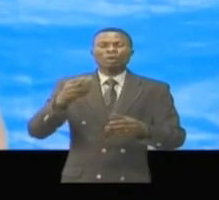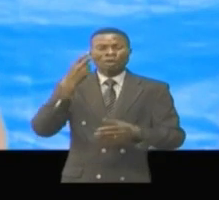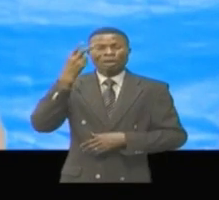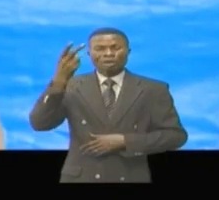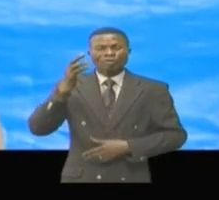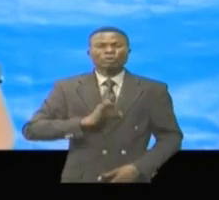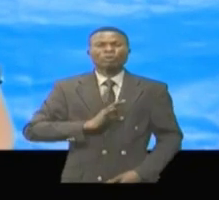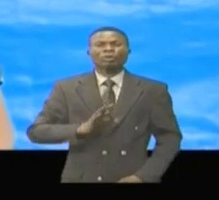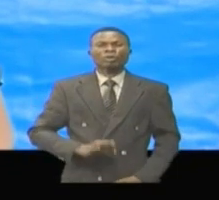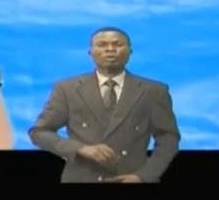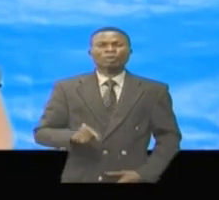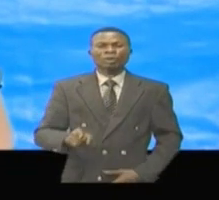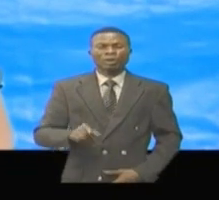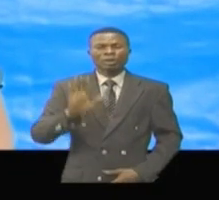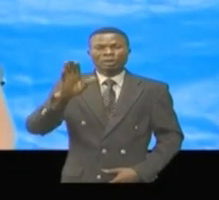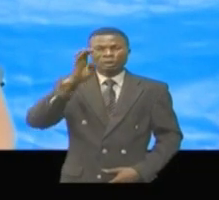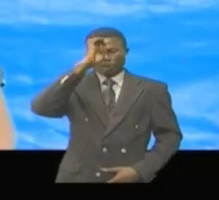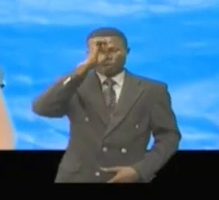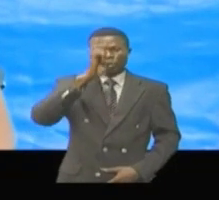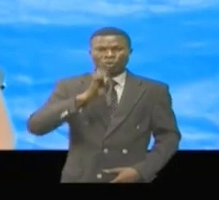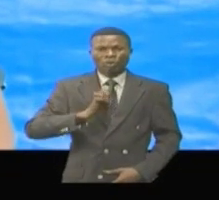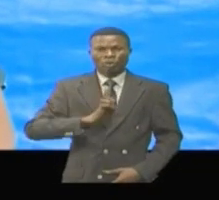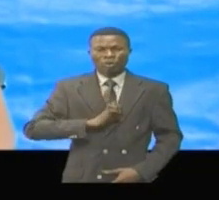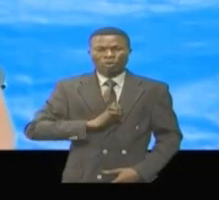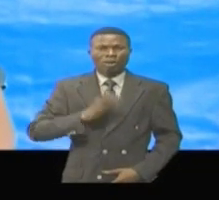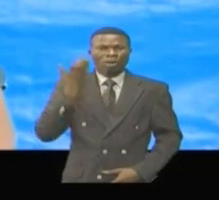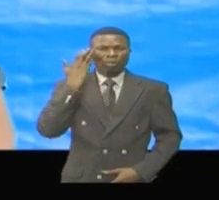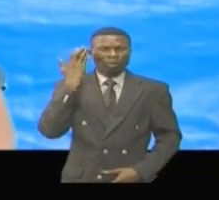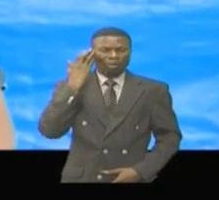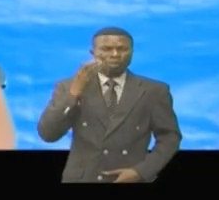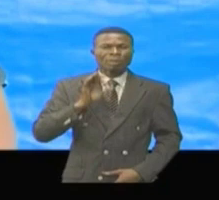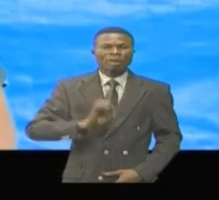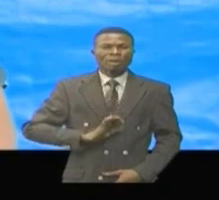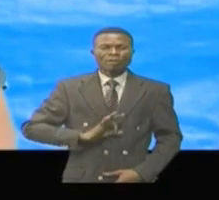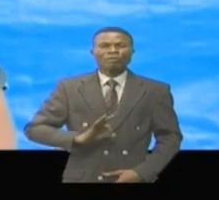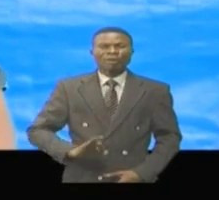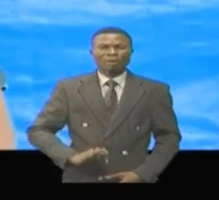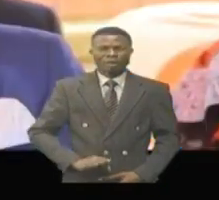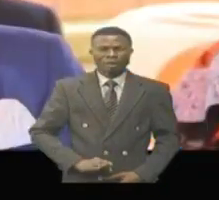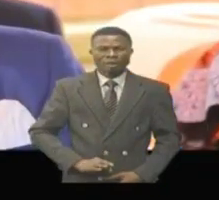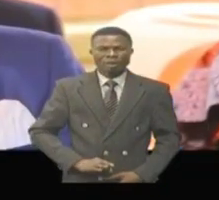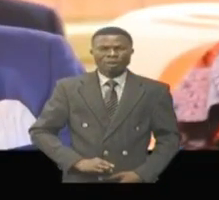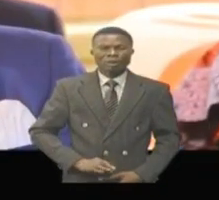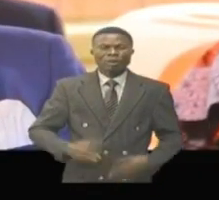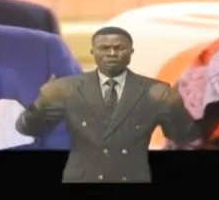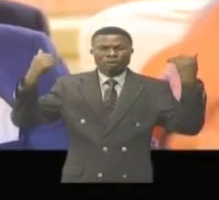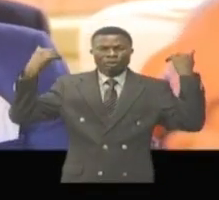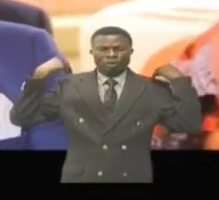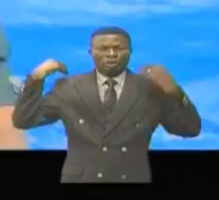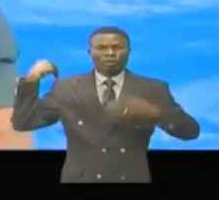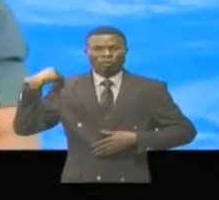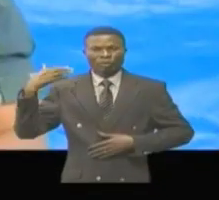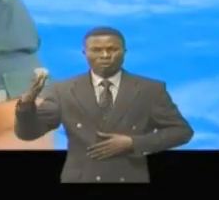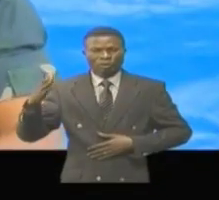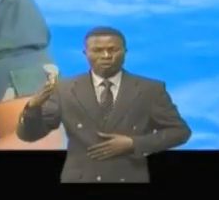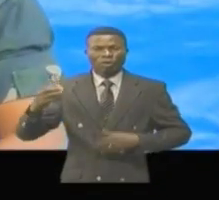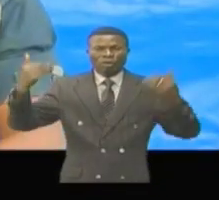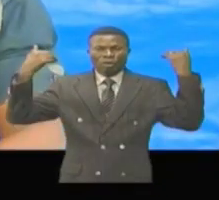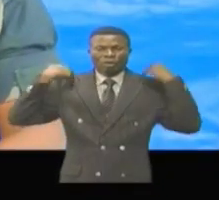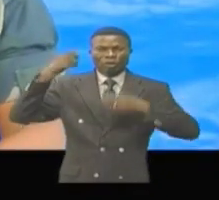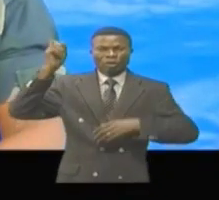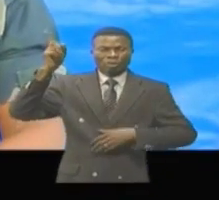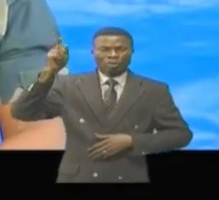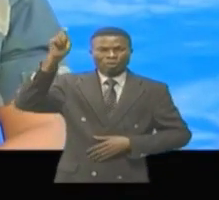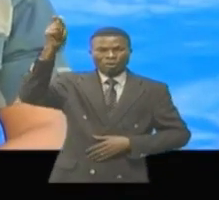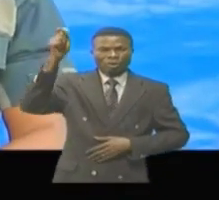président de la République, son Excellence Monsieur Félix-Antoine Tshisekedi Tshilombo, chef de l'État, commandant suprême